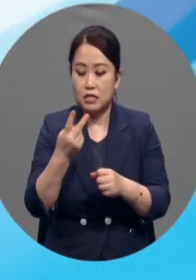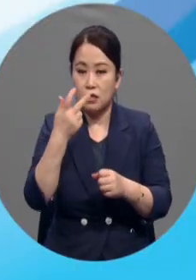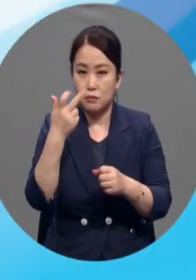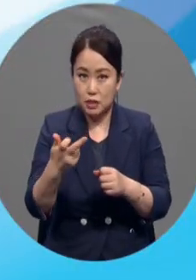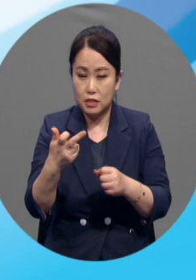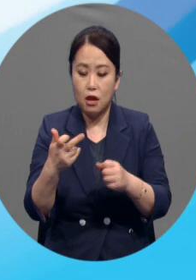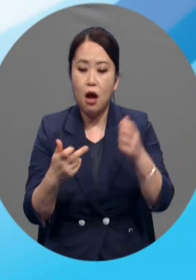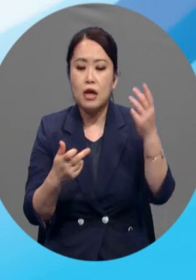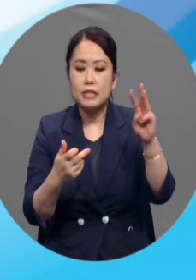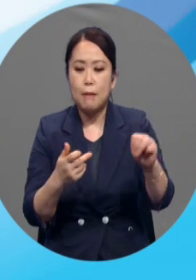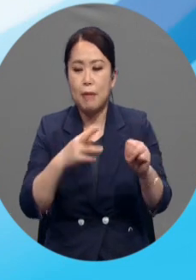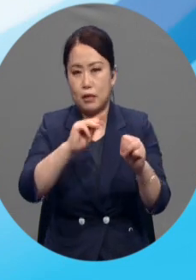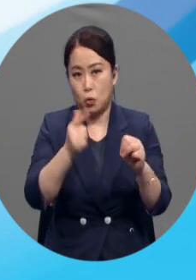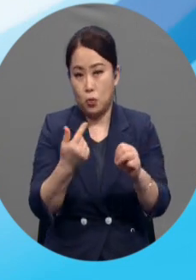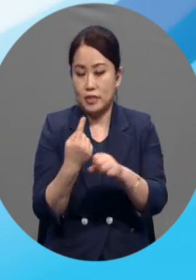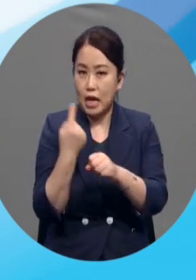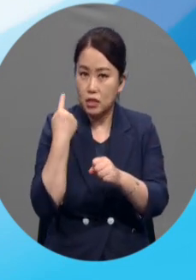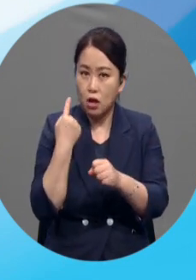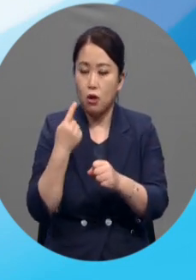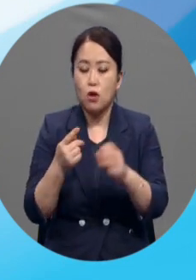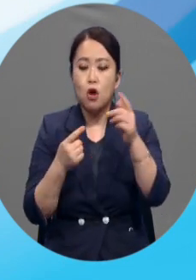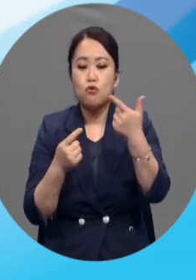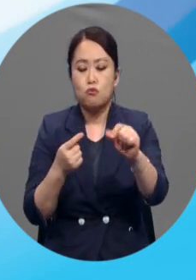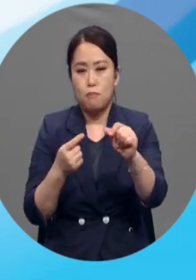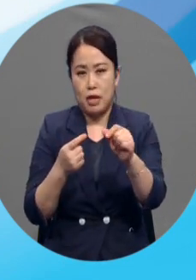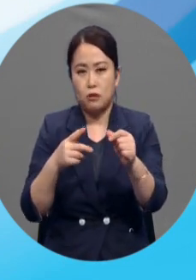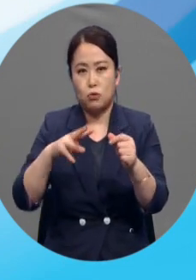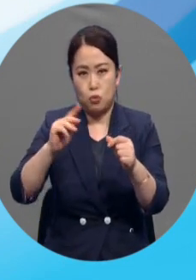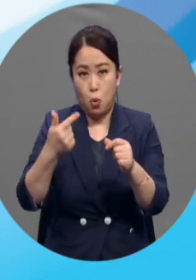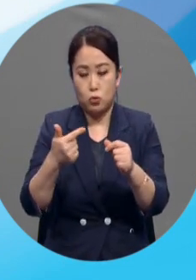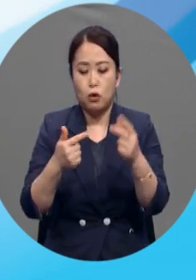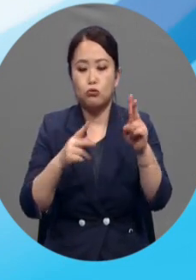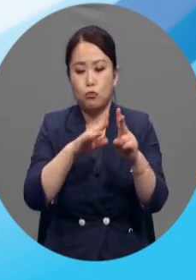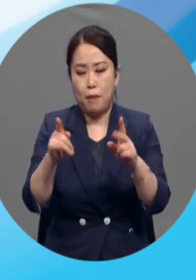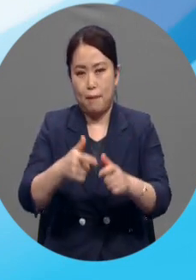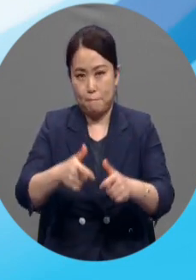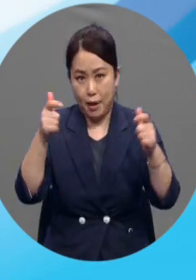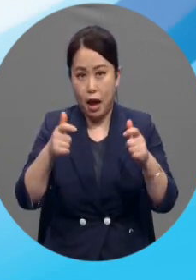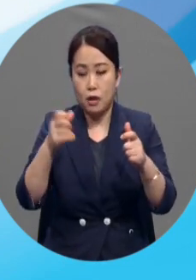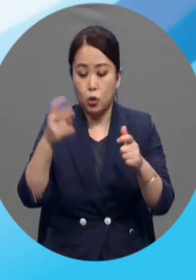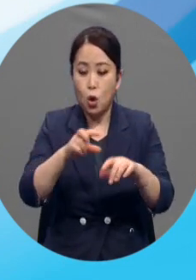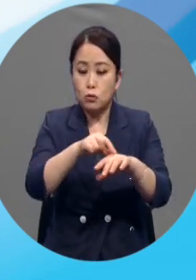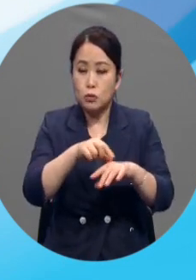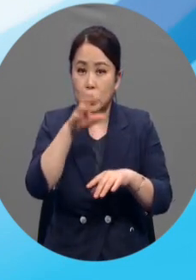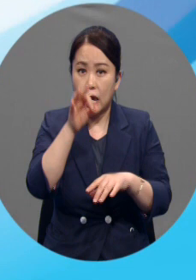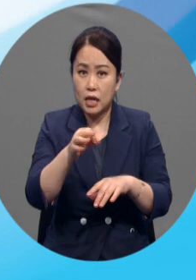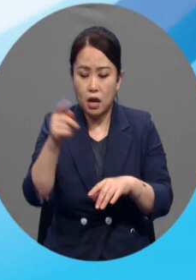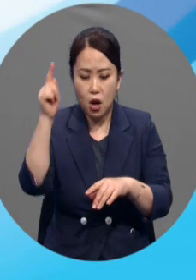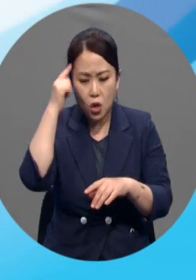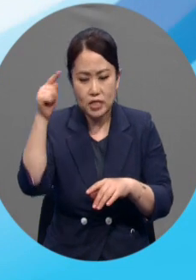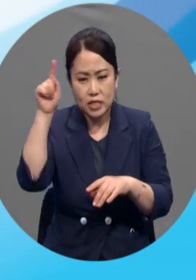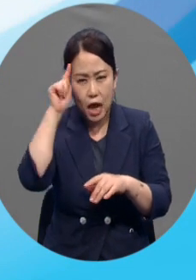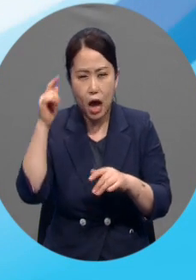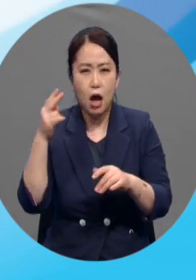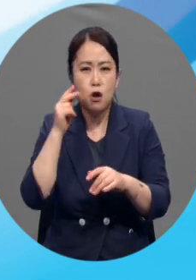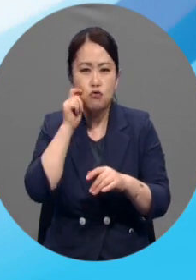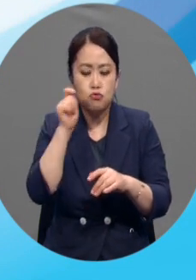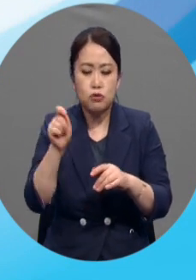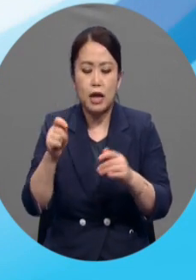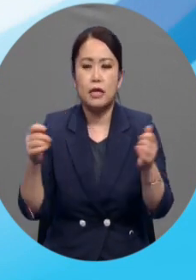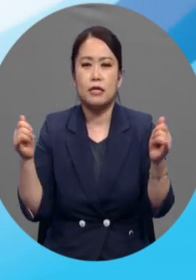지난해 6만 2천여 톤으로 단연 만에 2배 들었고 연어 수입 가격도 러시아의 우크라이나 침공 사태 로